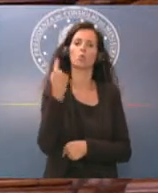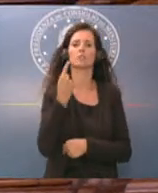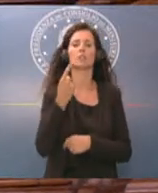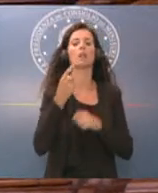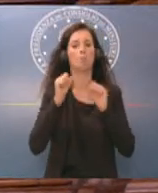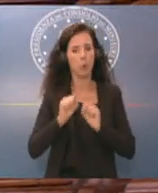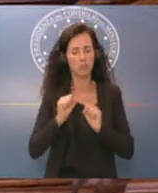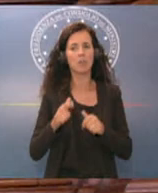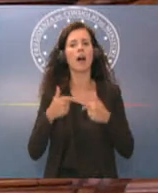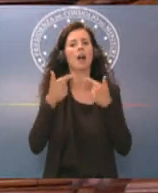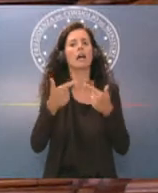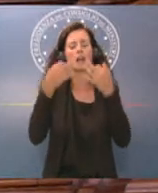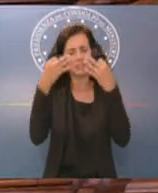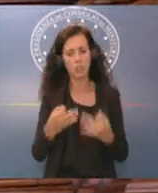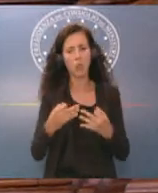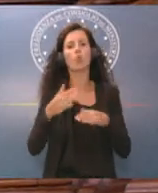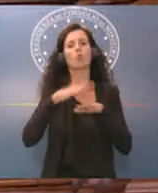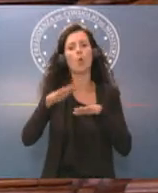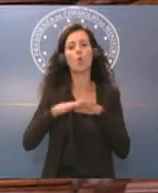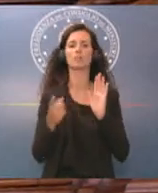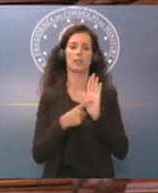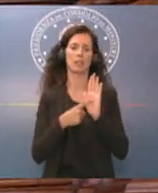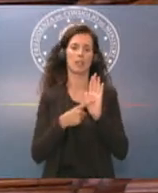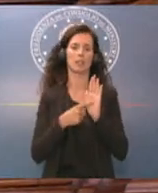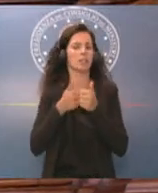assicurare a tutti la fruizione dei diritti.